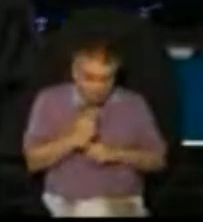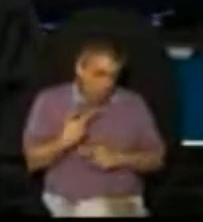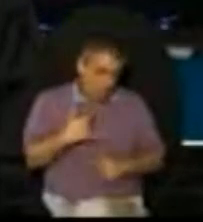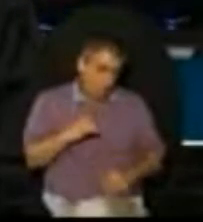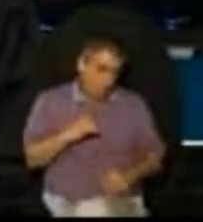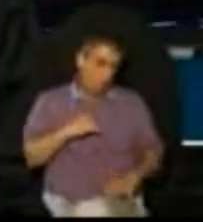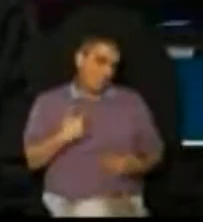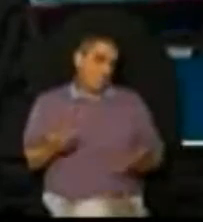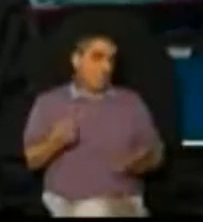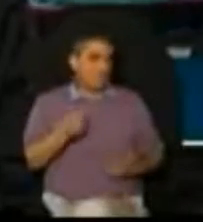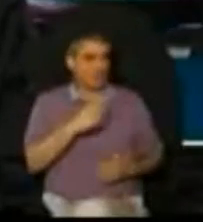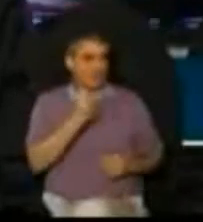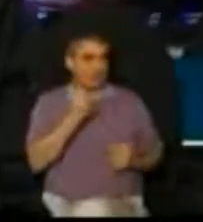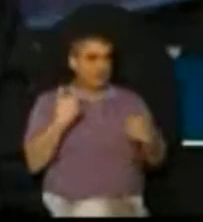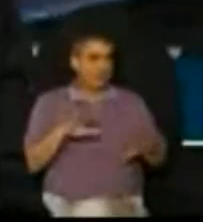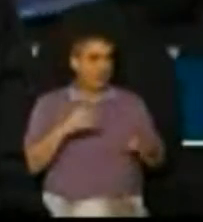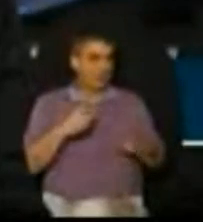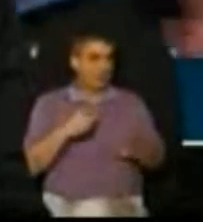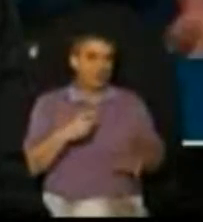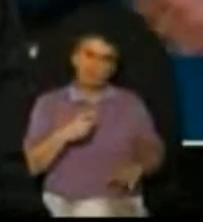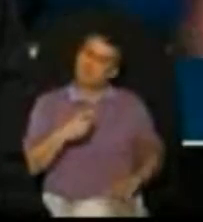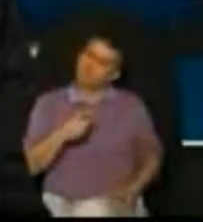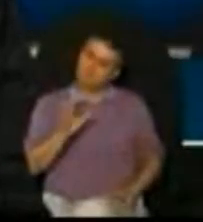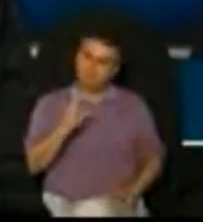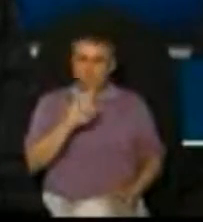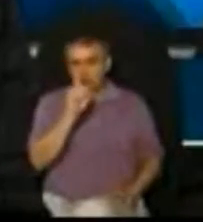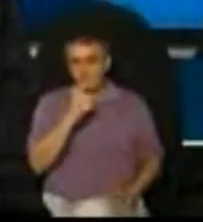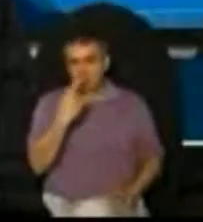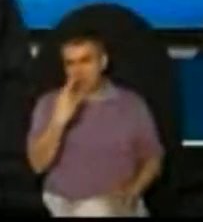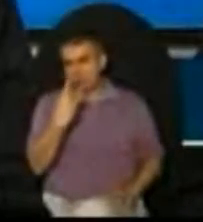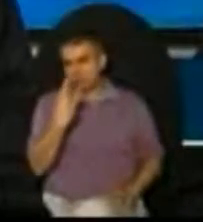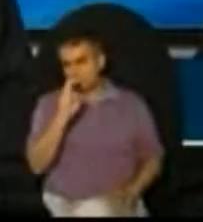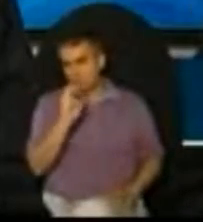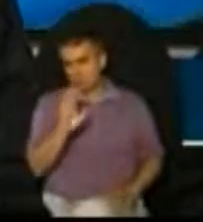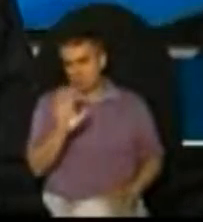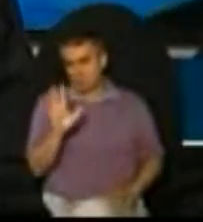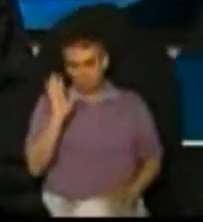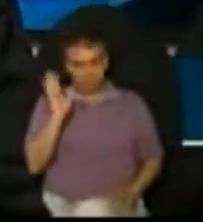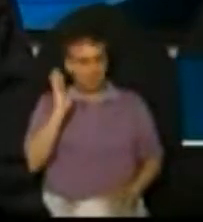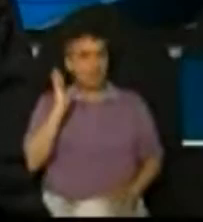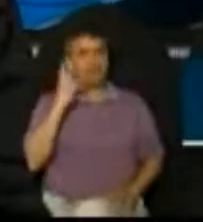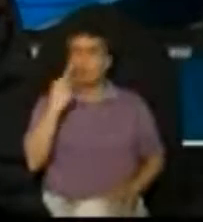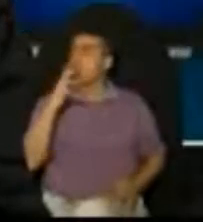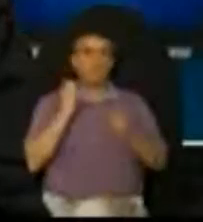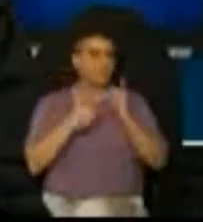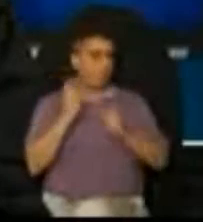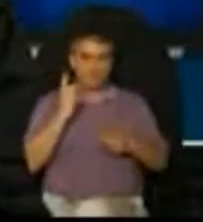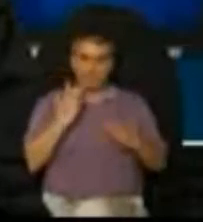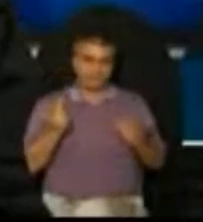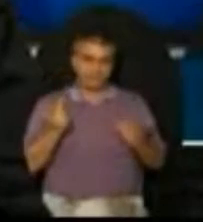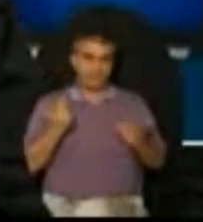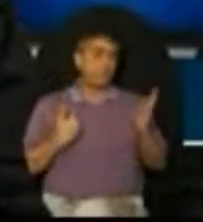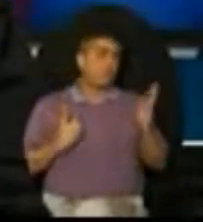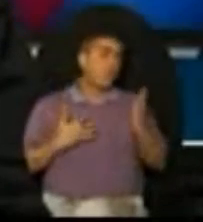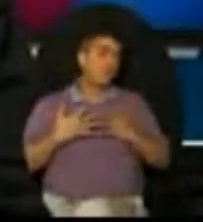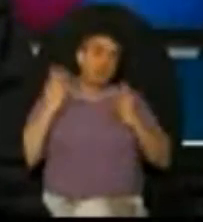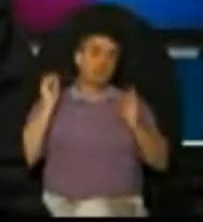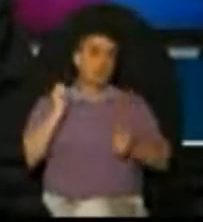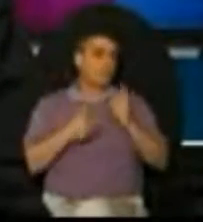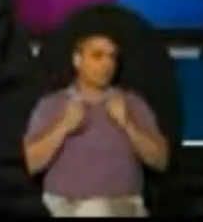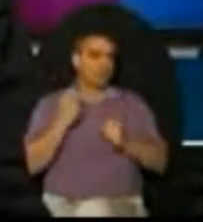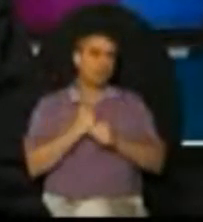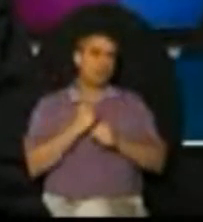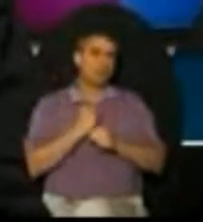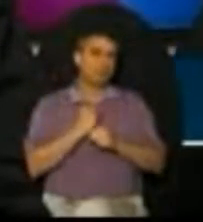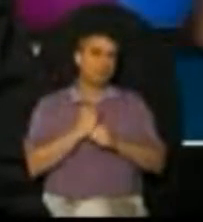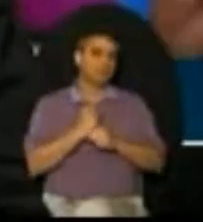עניין לחלוטין מזה. ואיבדת גם את הכסף. כמו גם, אולי איזה $10, כמו גם אגב רוב המאמרים. רוב המאמרים, הרוב המכריע של המאמרים עושים